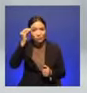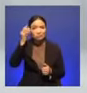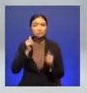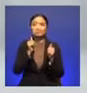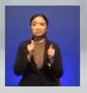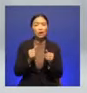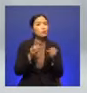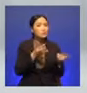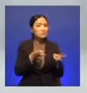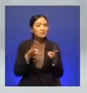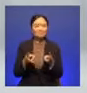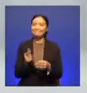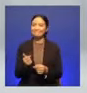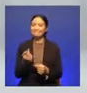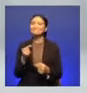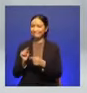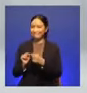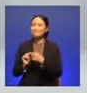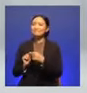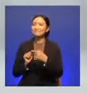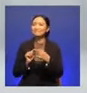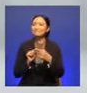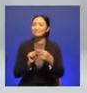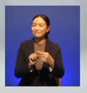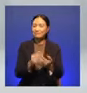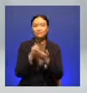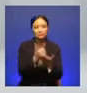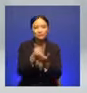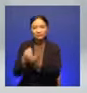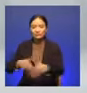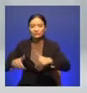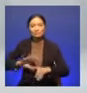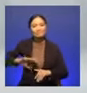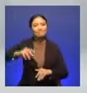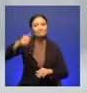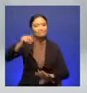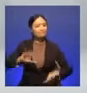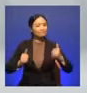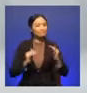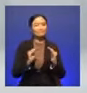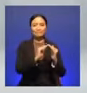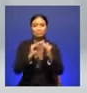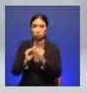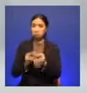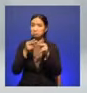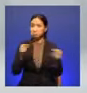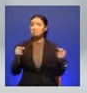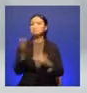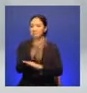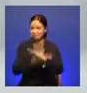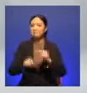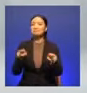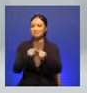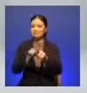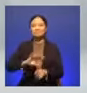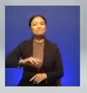ทางที่จะนำไปสู่การลดความเหลื่อมล้ำสำหรับกลุ่มประชากรเฉพาะนะคะโดยเฉพาะกับคนพิการก็จะเป็นทางเลือก